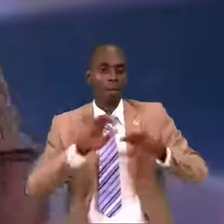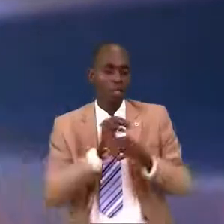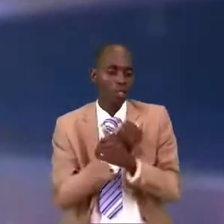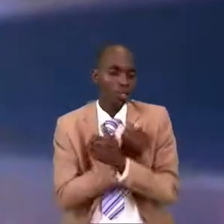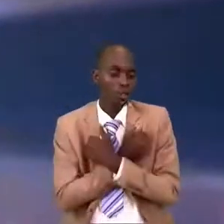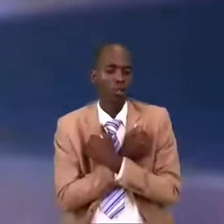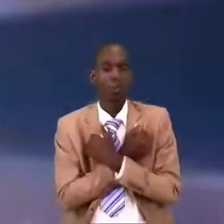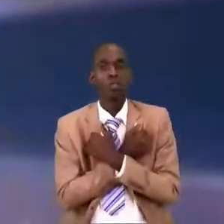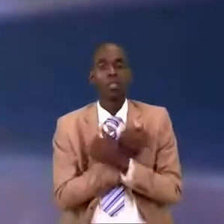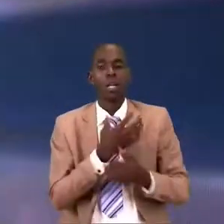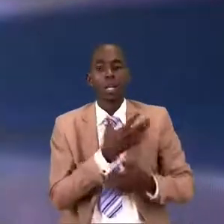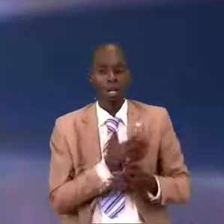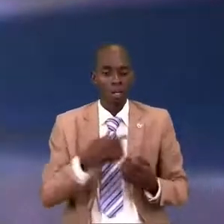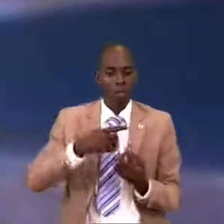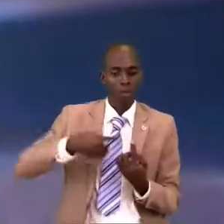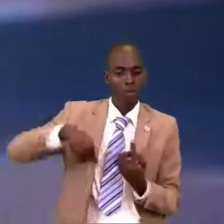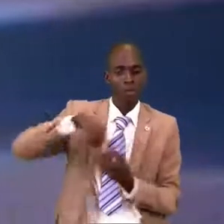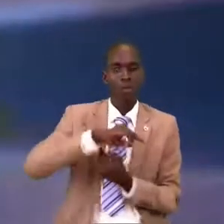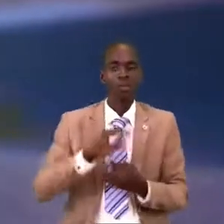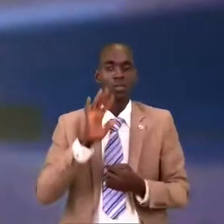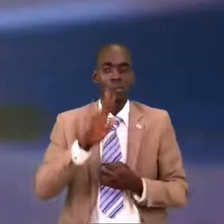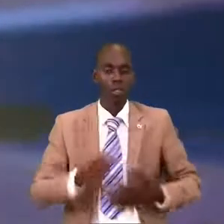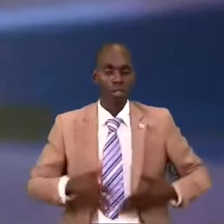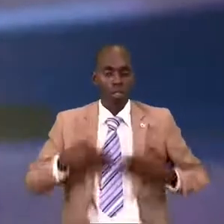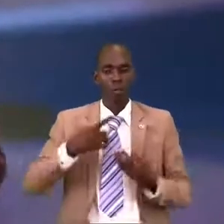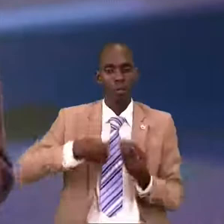ciel. Retiens cela fermement.